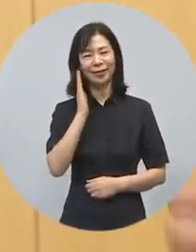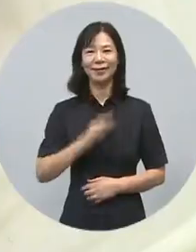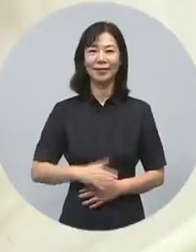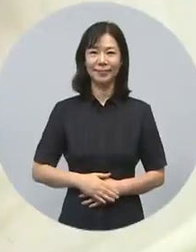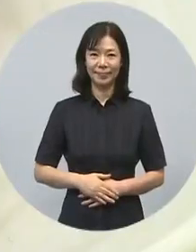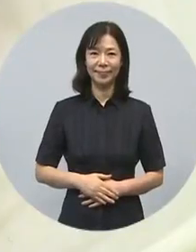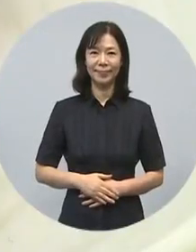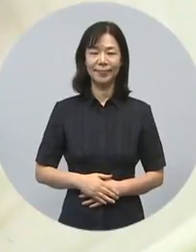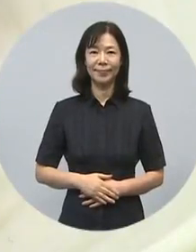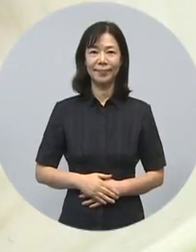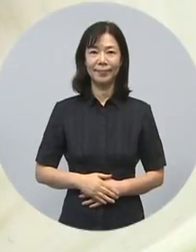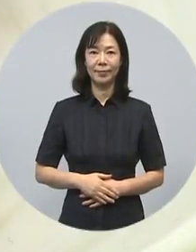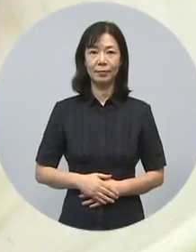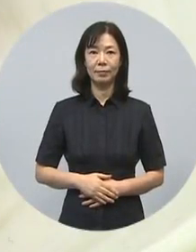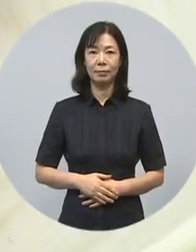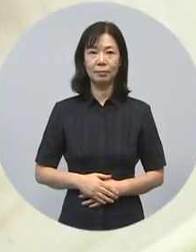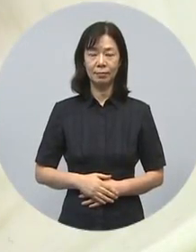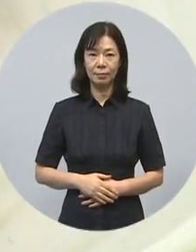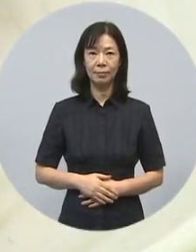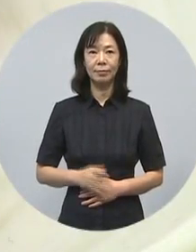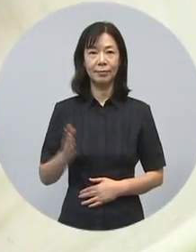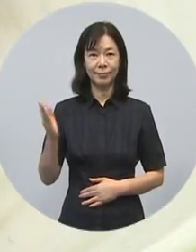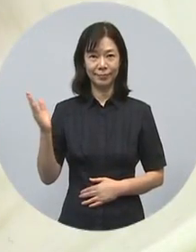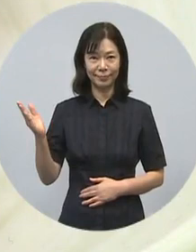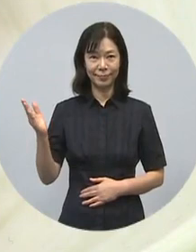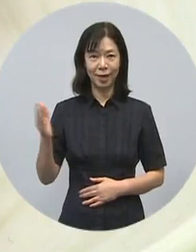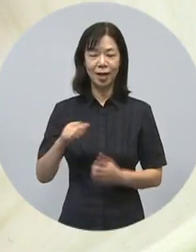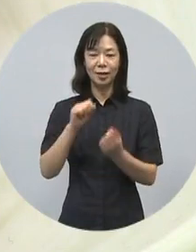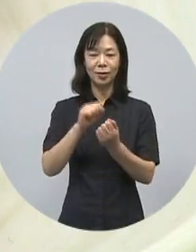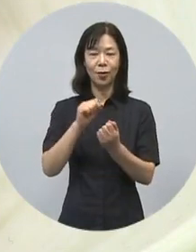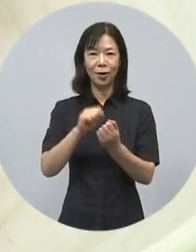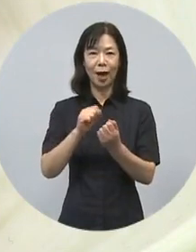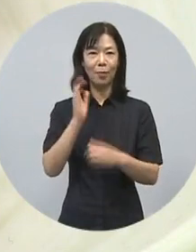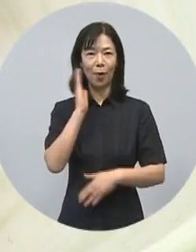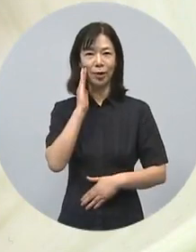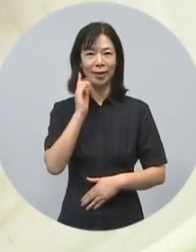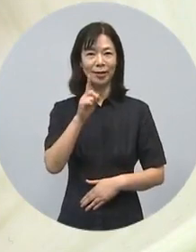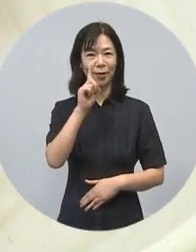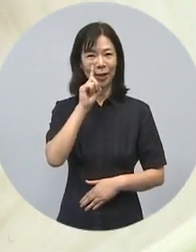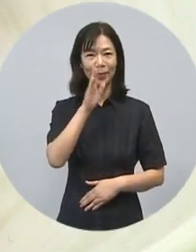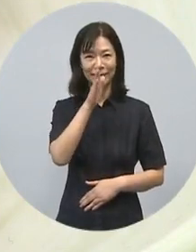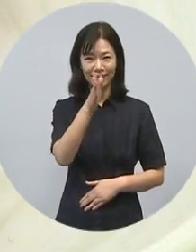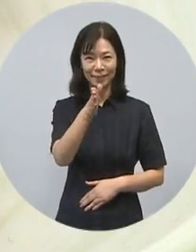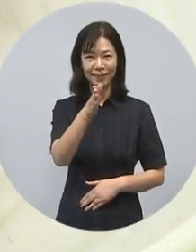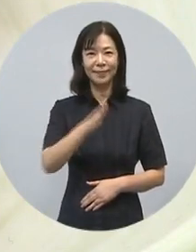きゅうりときくらげの食感も楽しい一品、お試しください。